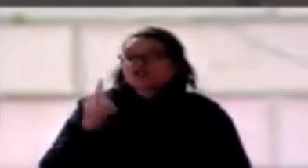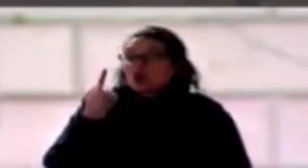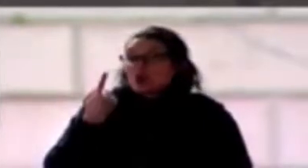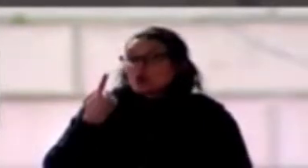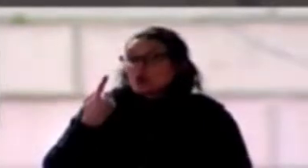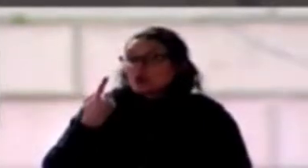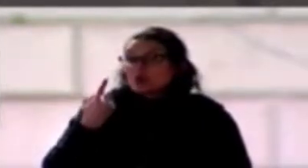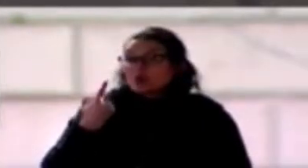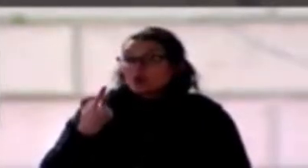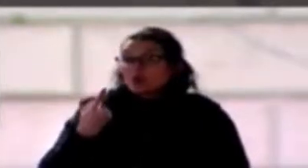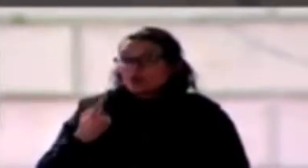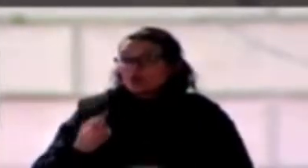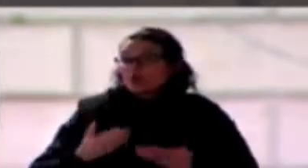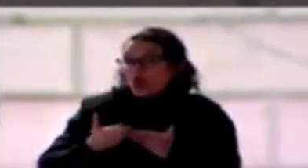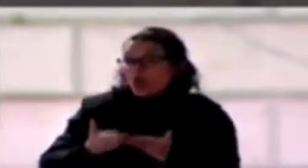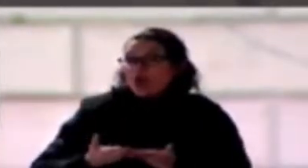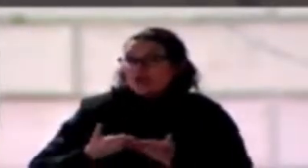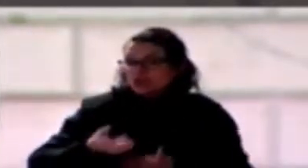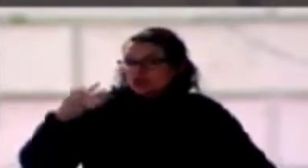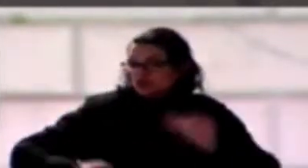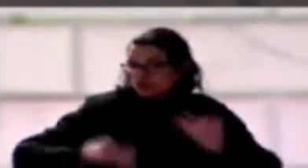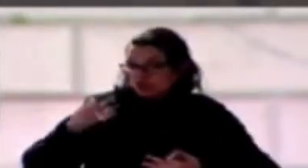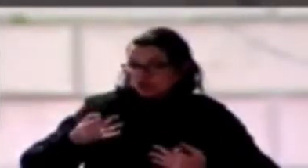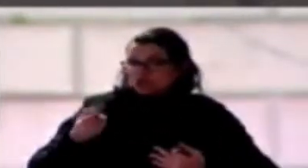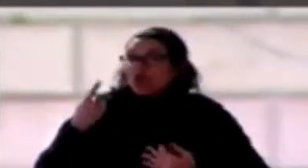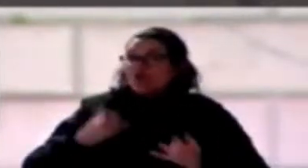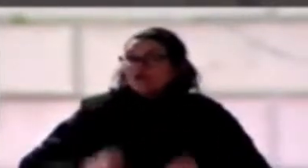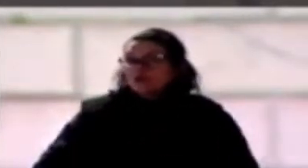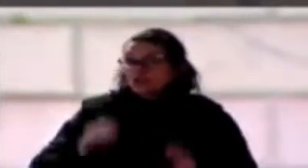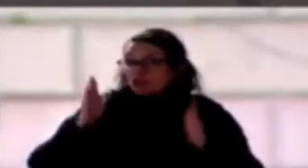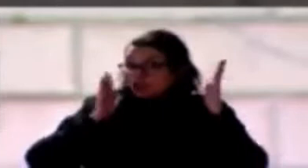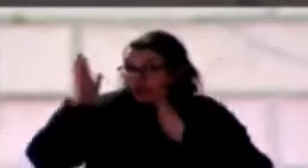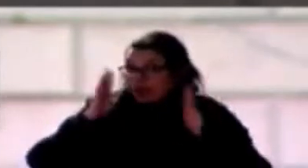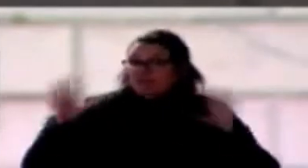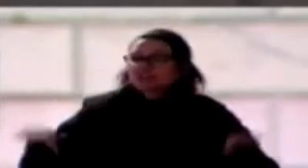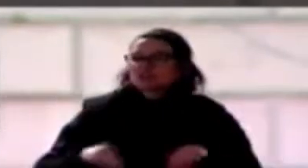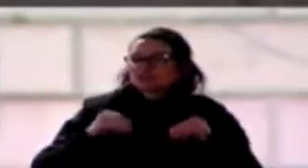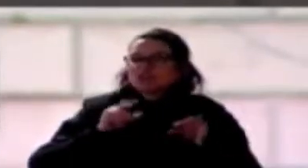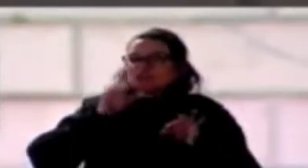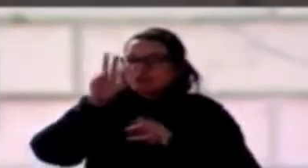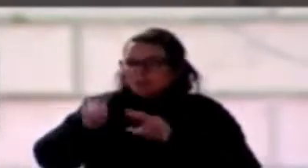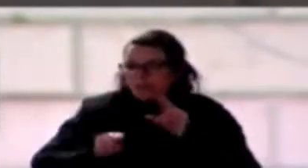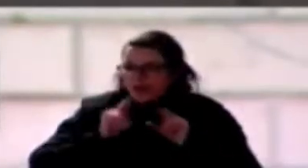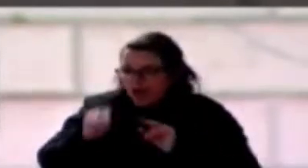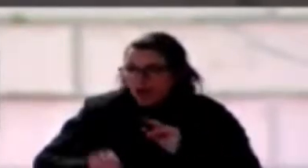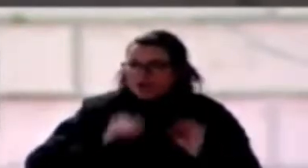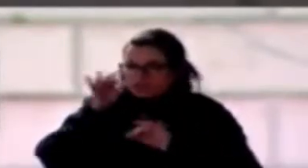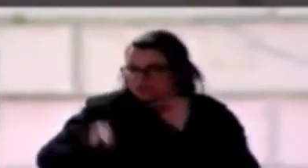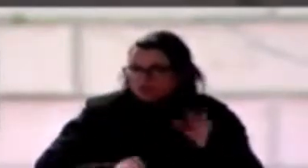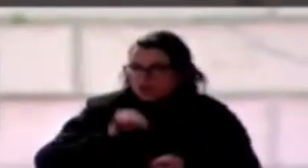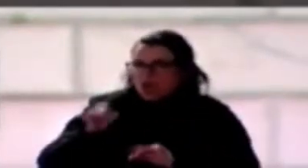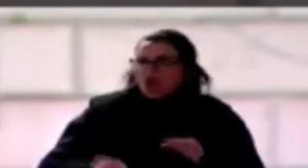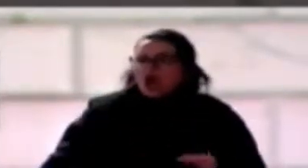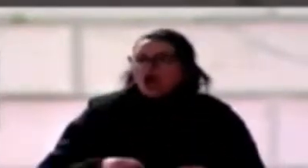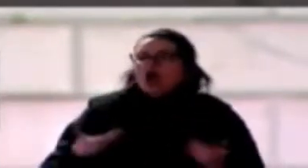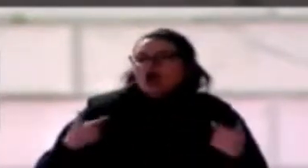un figlio di un mafioso ne hanno cominciato a parlare. Io ritengo che il silenzio